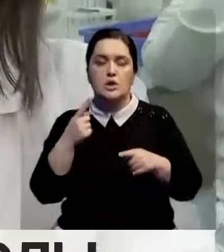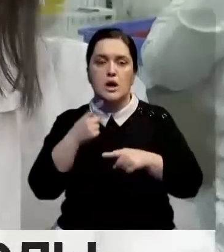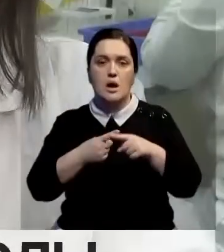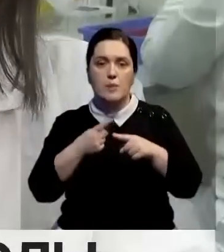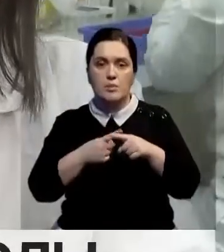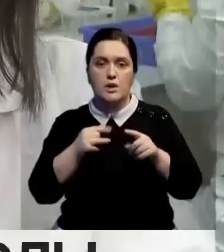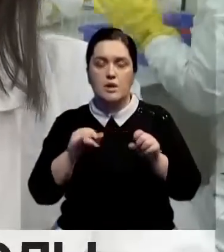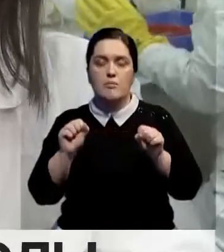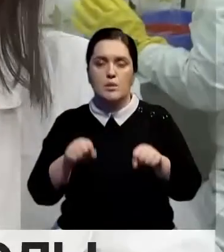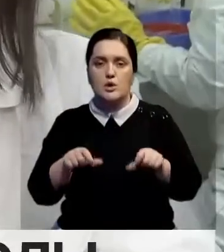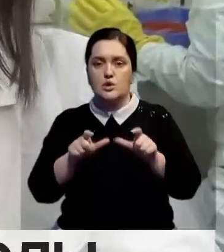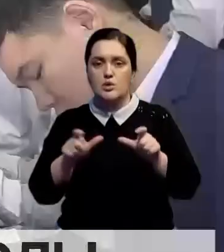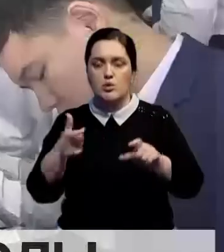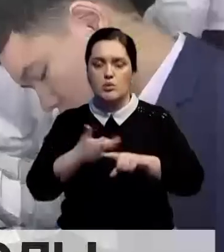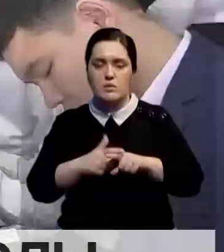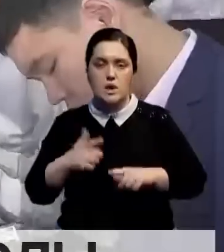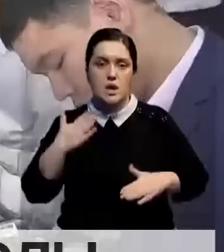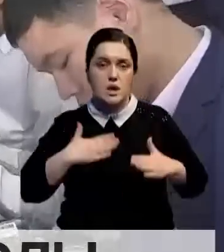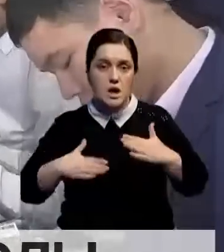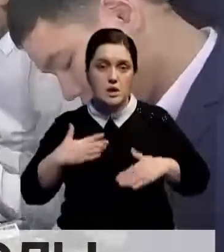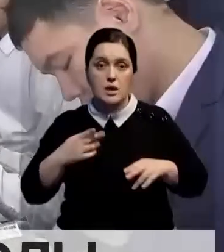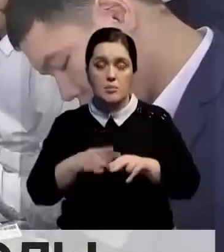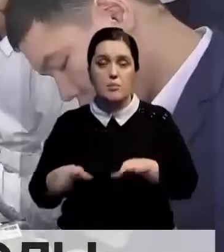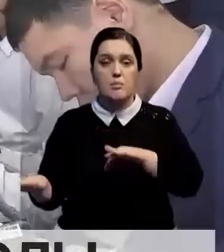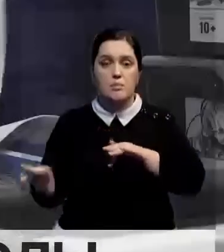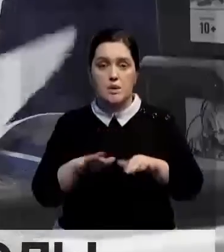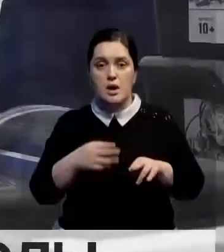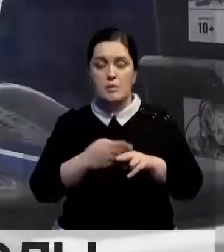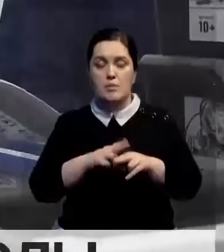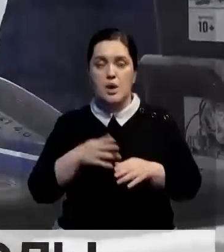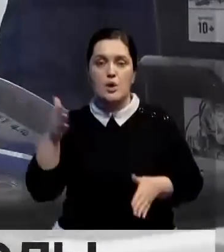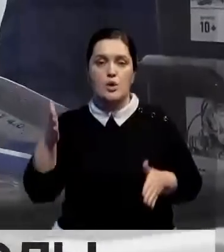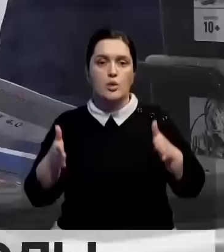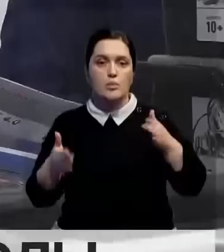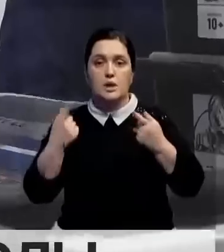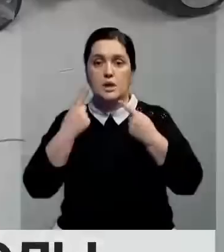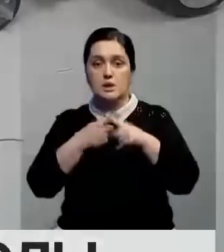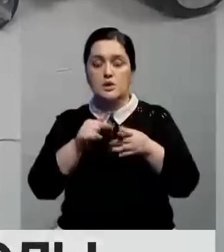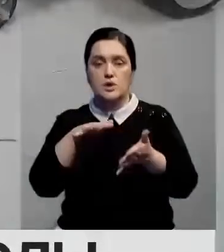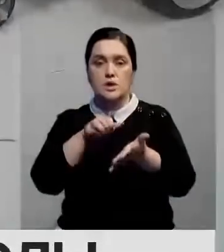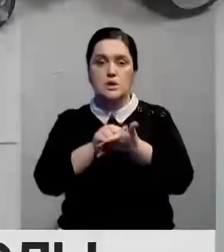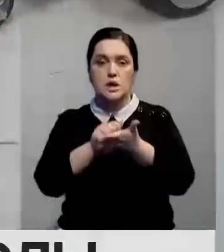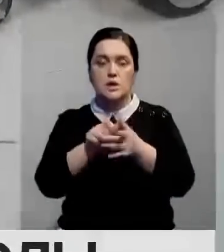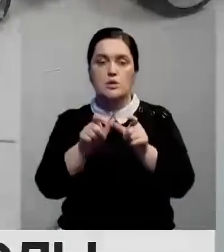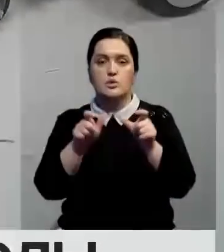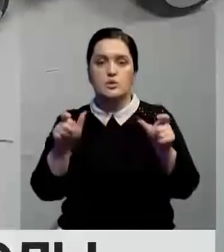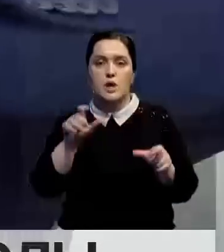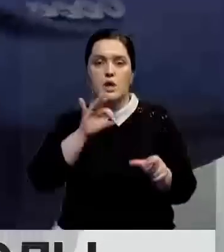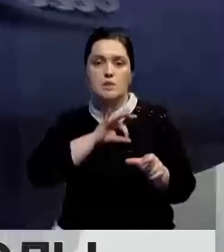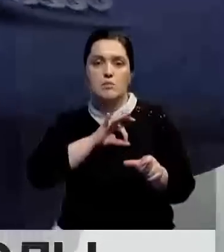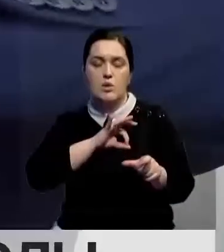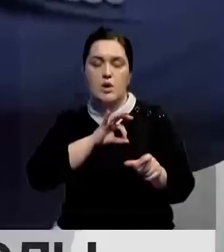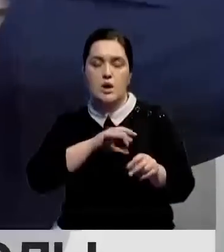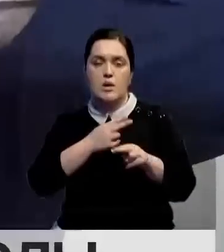и возможностей в школе. Это очень радует. Творческий процесс кипит и в классе робототехники. Теперь занятия в школе проводятся с использованием